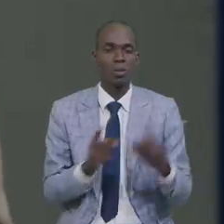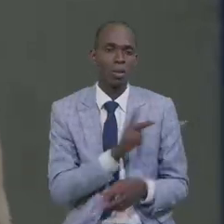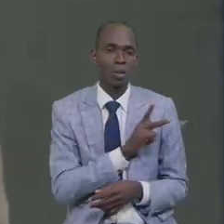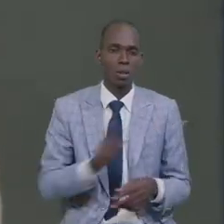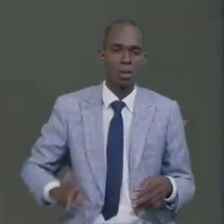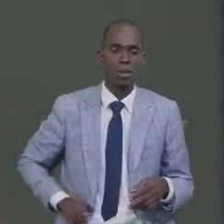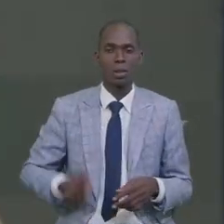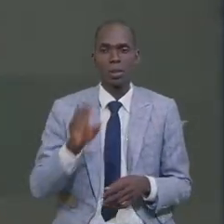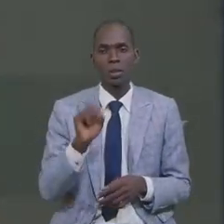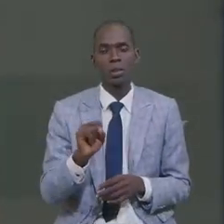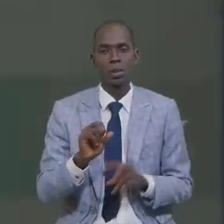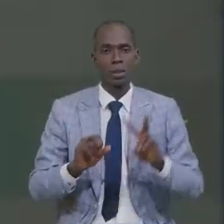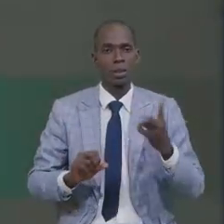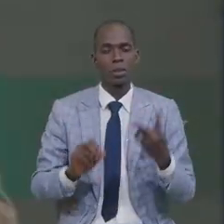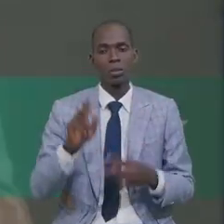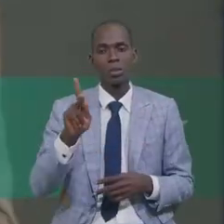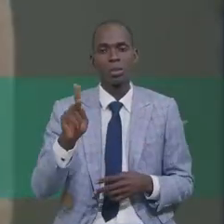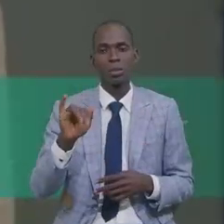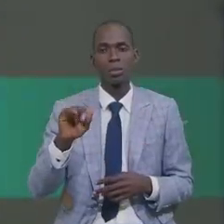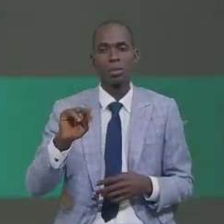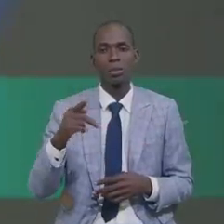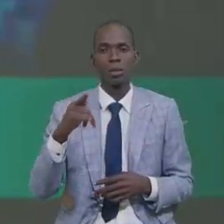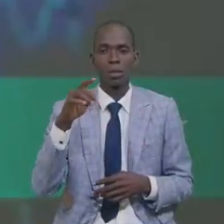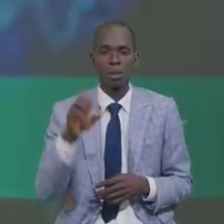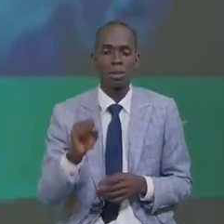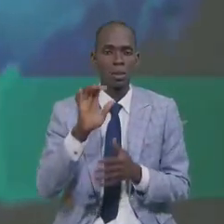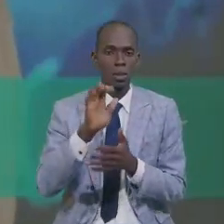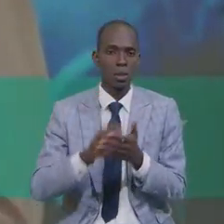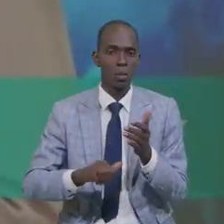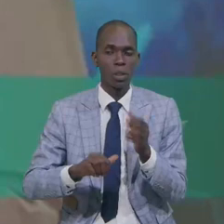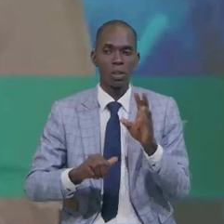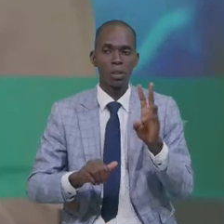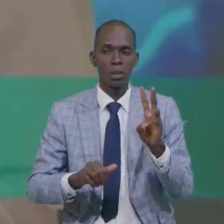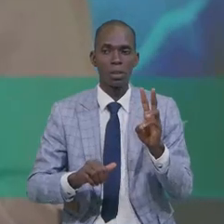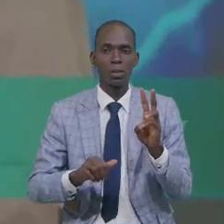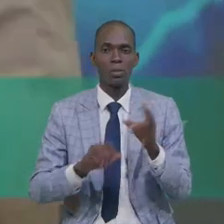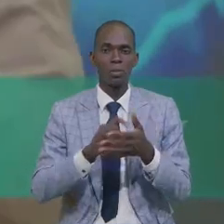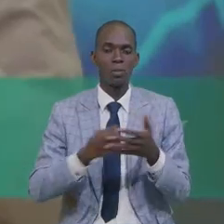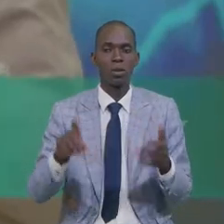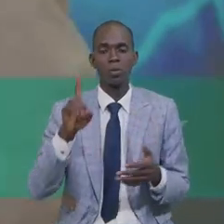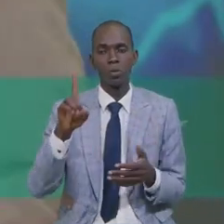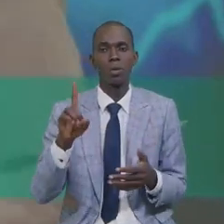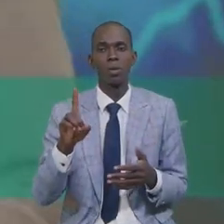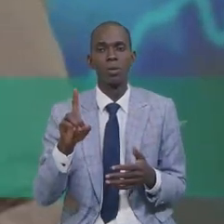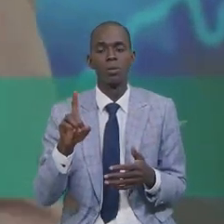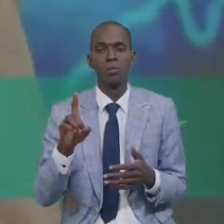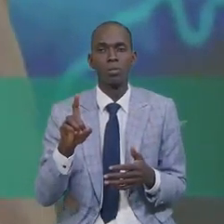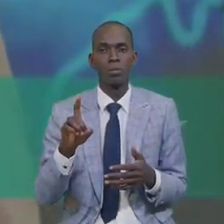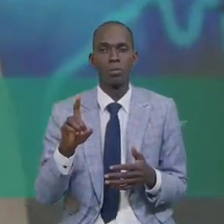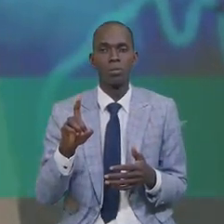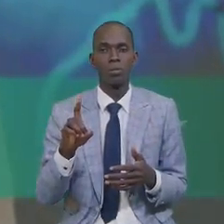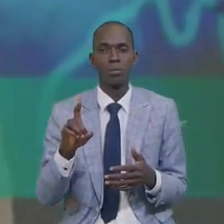et nous lisons au chapitre 6, le verset 1. En deux rois, chapitre 6, à partir du verset